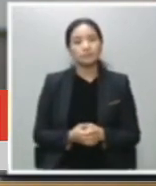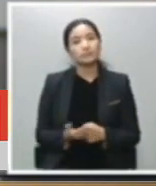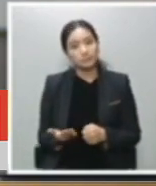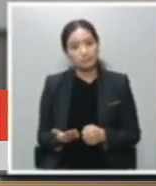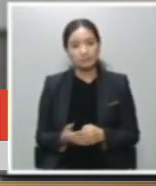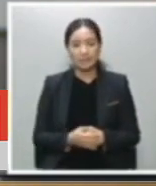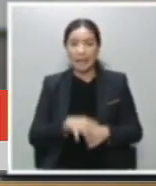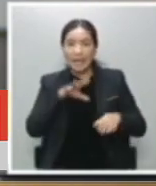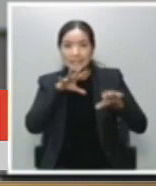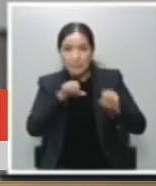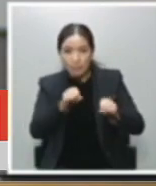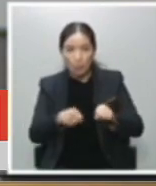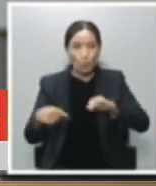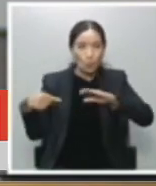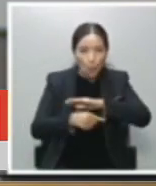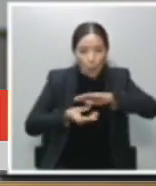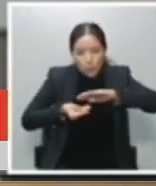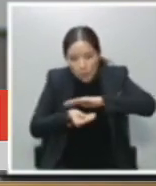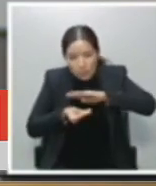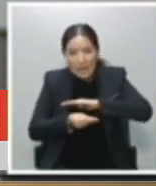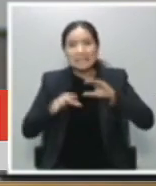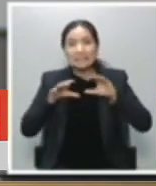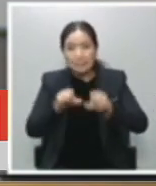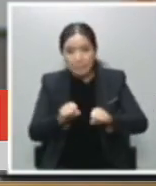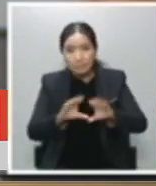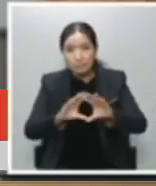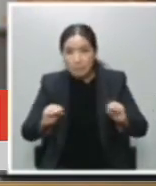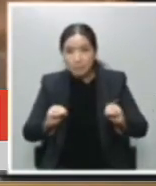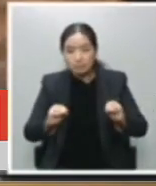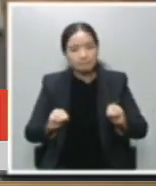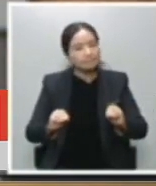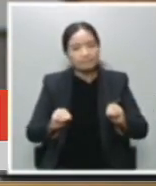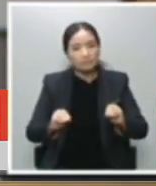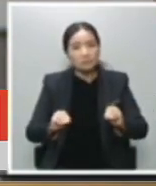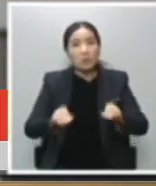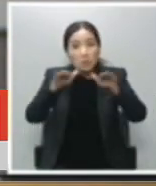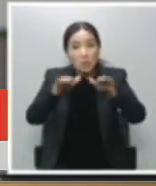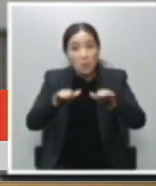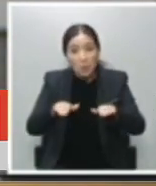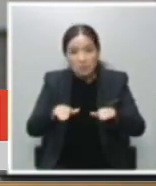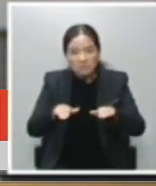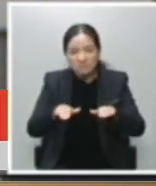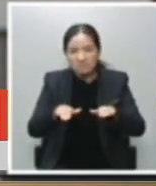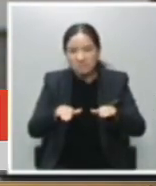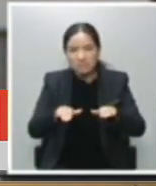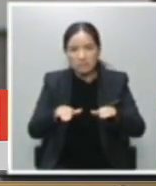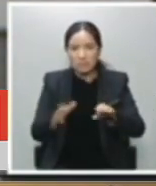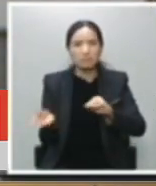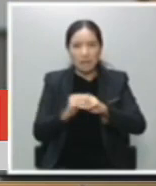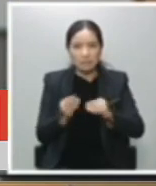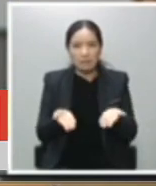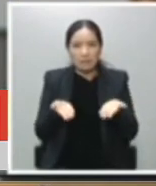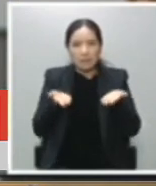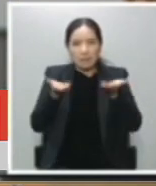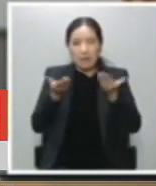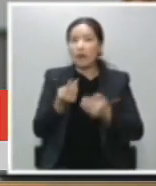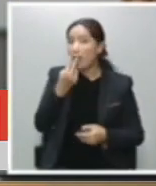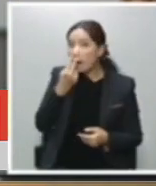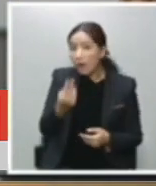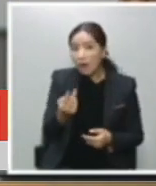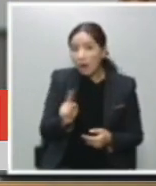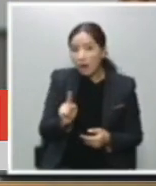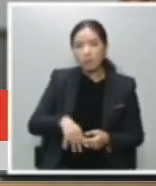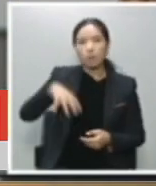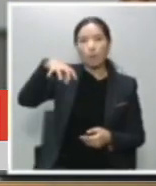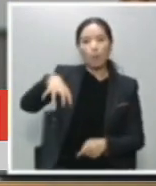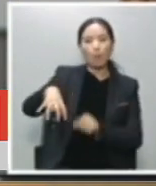การปราบปรามการทุจริตคอร์รัปชันแทนที่จะลดลงกลับเพิ่มขึ้นเห็นได้จากองค์ก